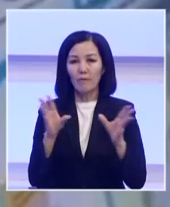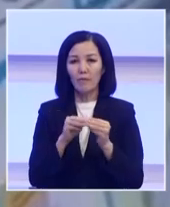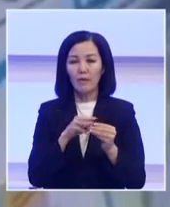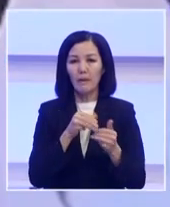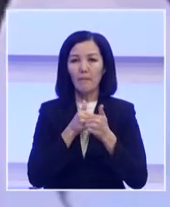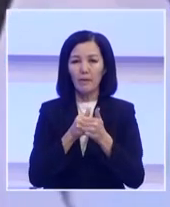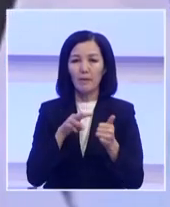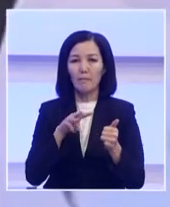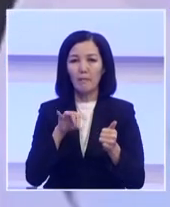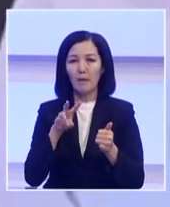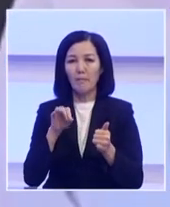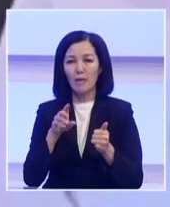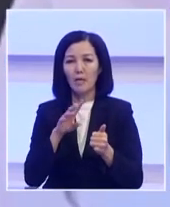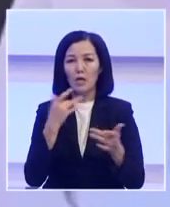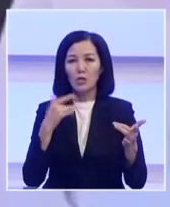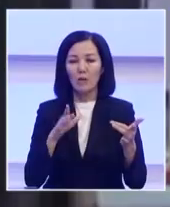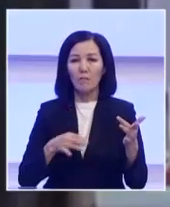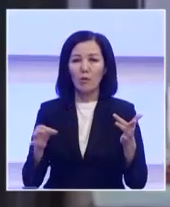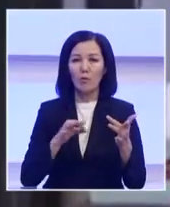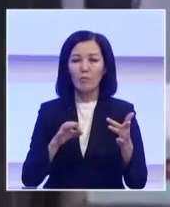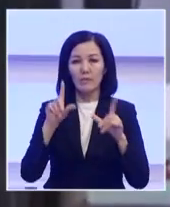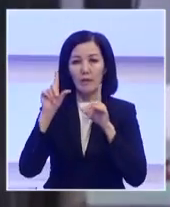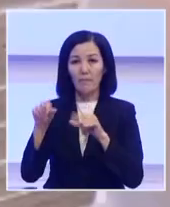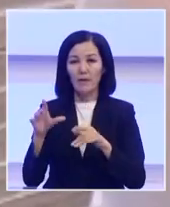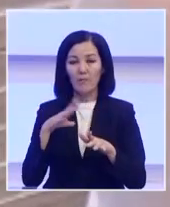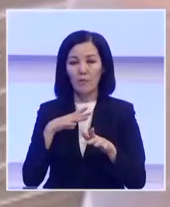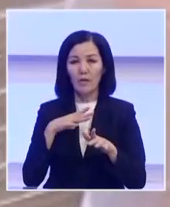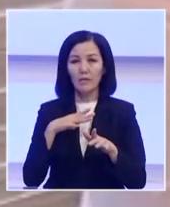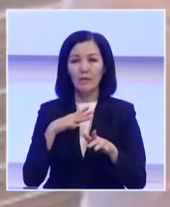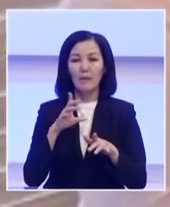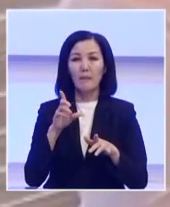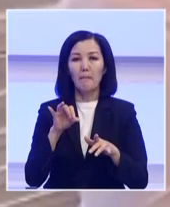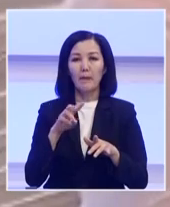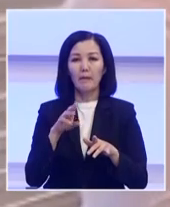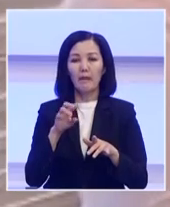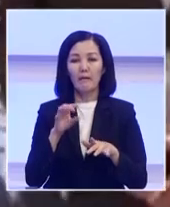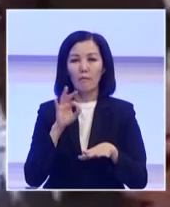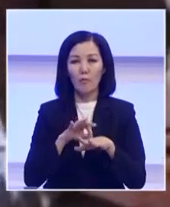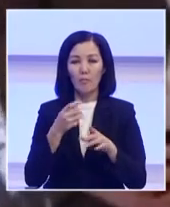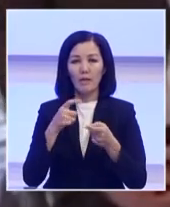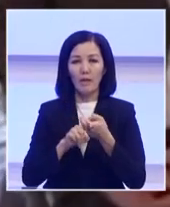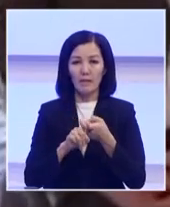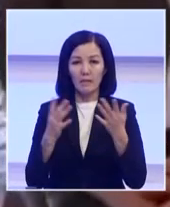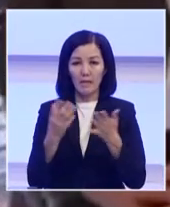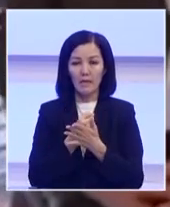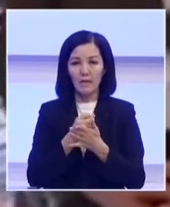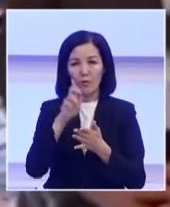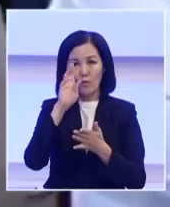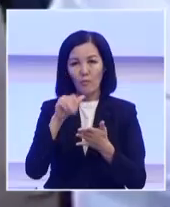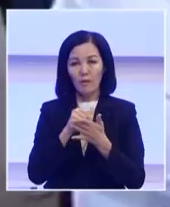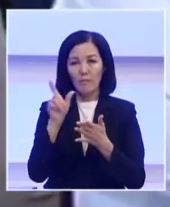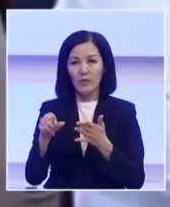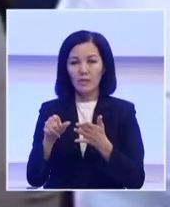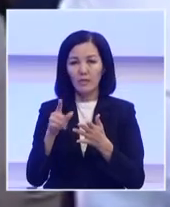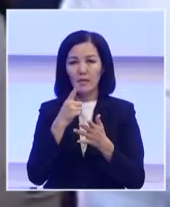премьер-министр Асқар Мамин Жамбыл облысында бірге іссапарда болған еді. Елжан Біртановтан COVID-19 анықталды. Алғаннан кейін үкімет басшысы да